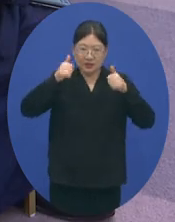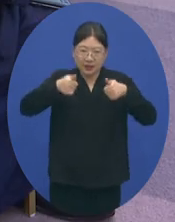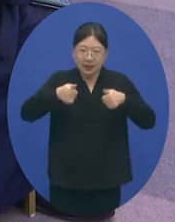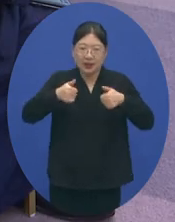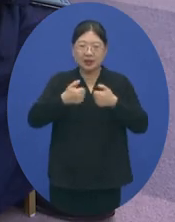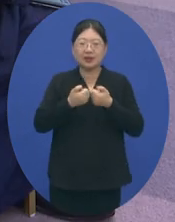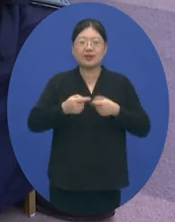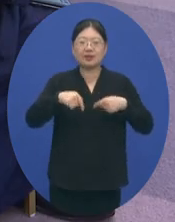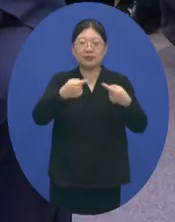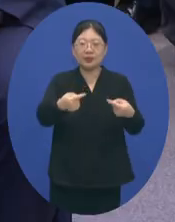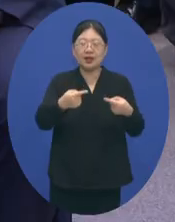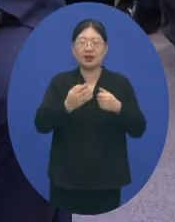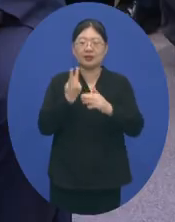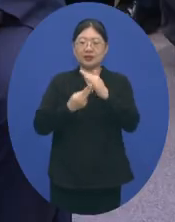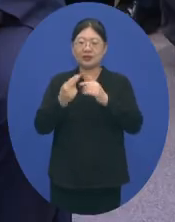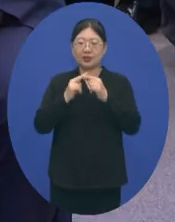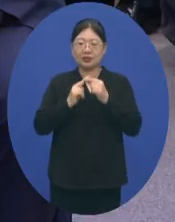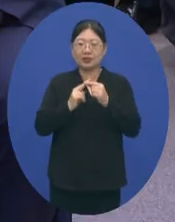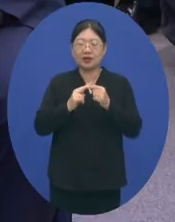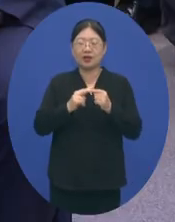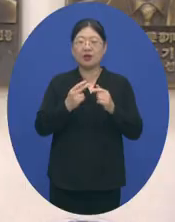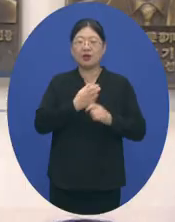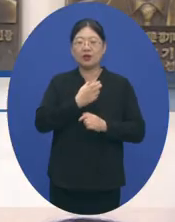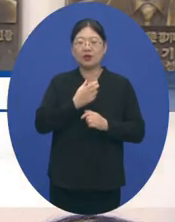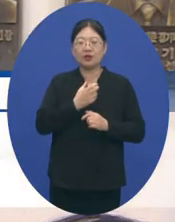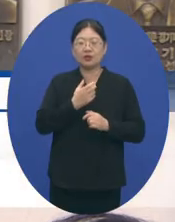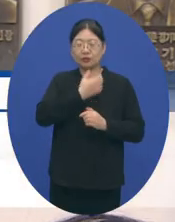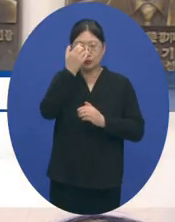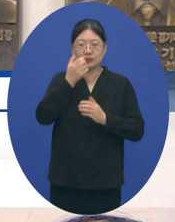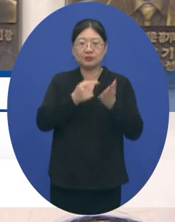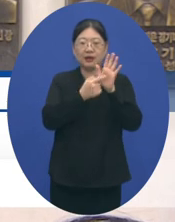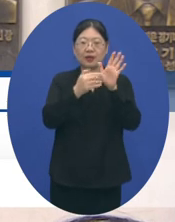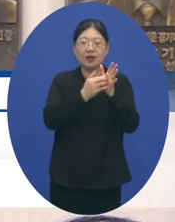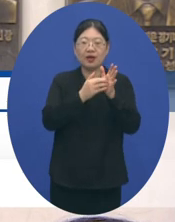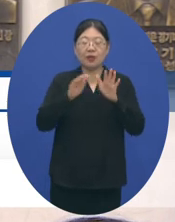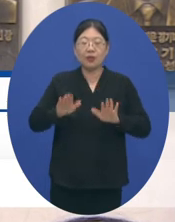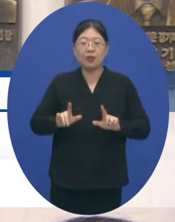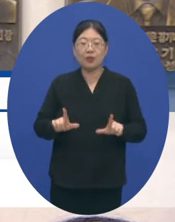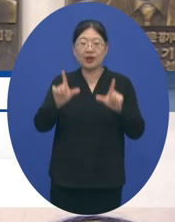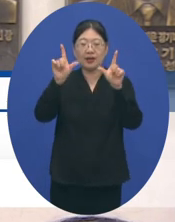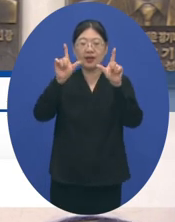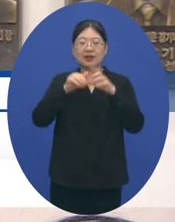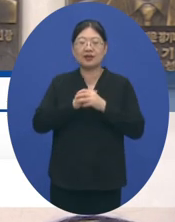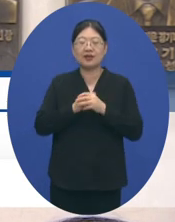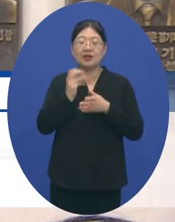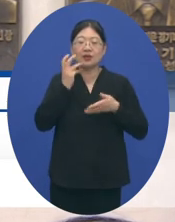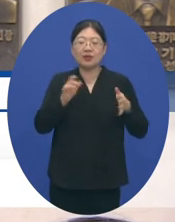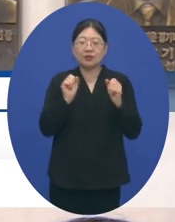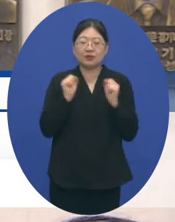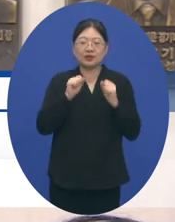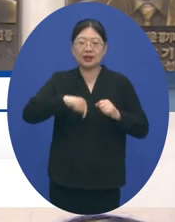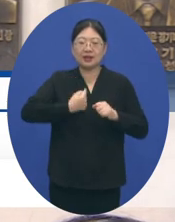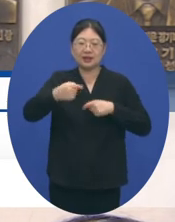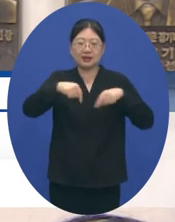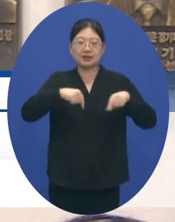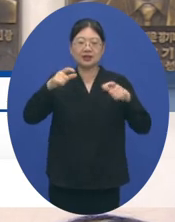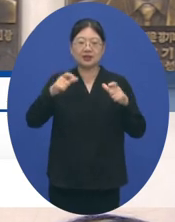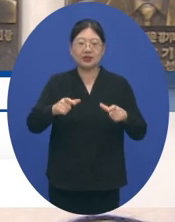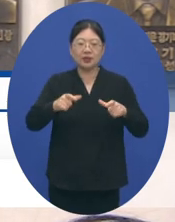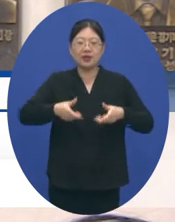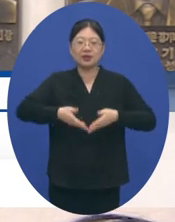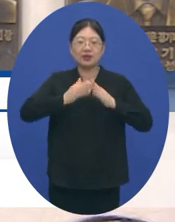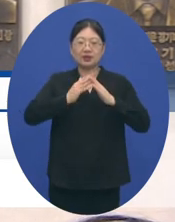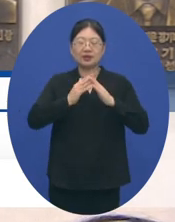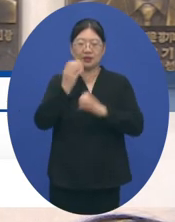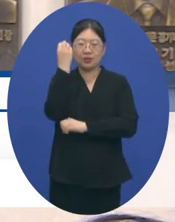북부 특별자치도의 비전과 포부를 밝혔습니다. 금년을 저는 경기북도 자치도 설치의